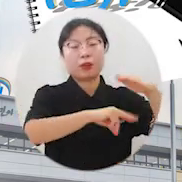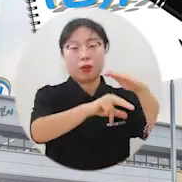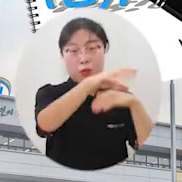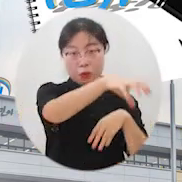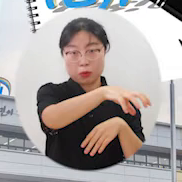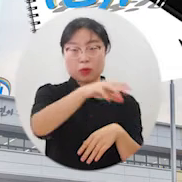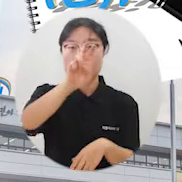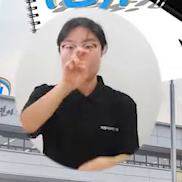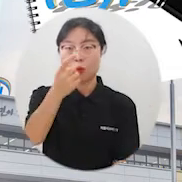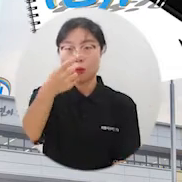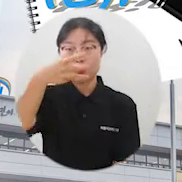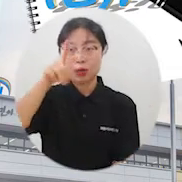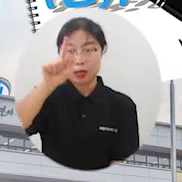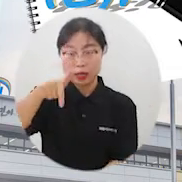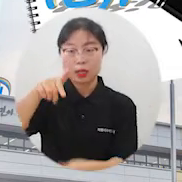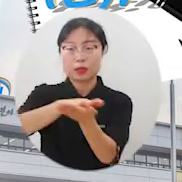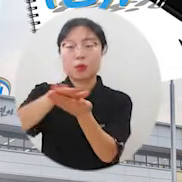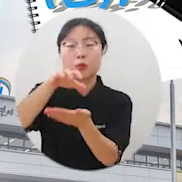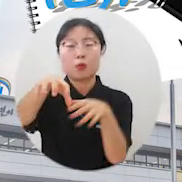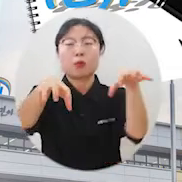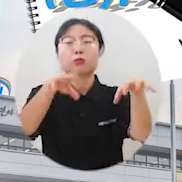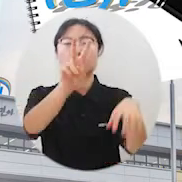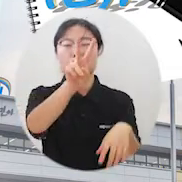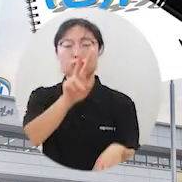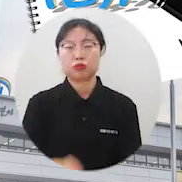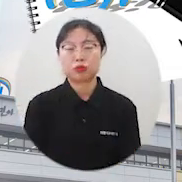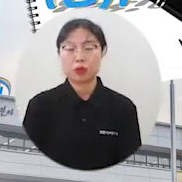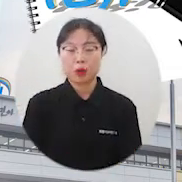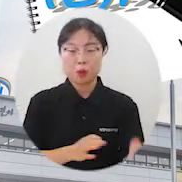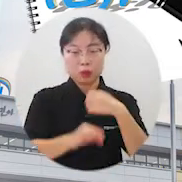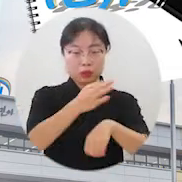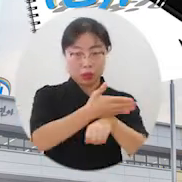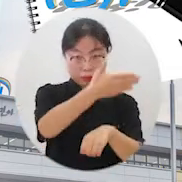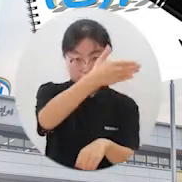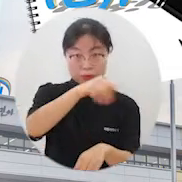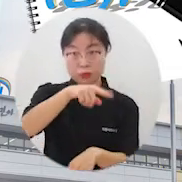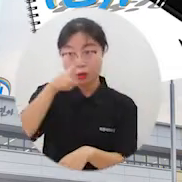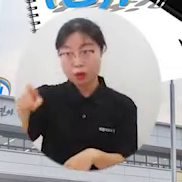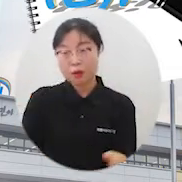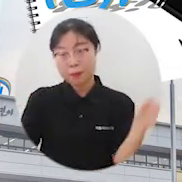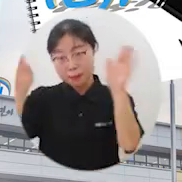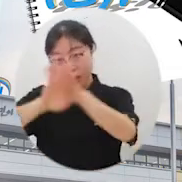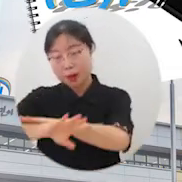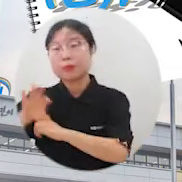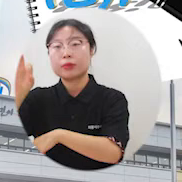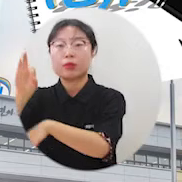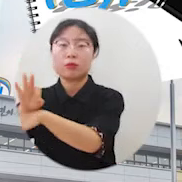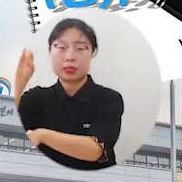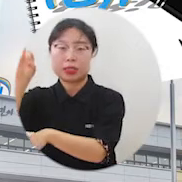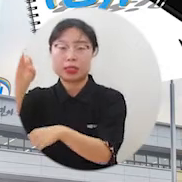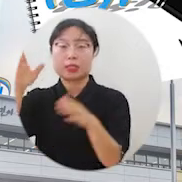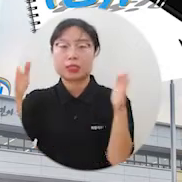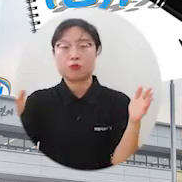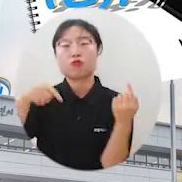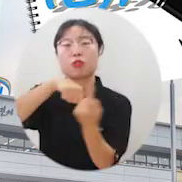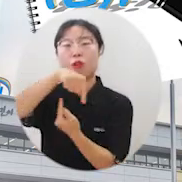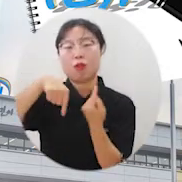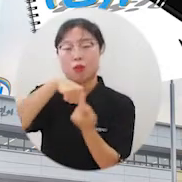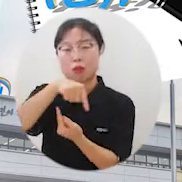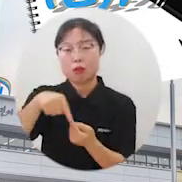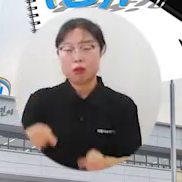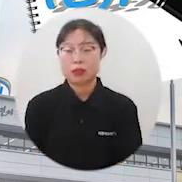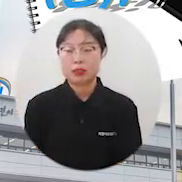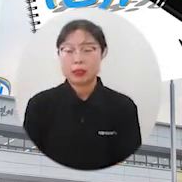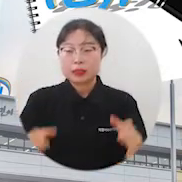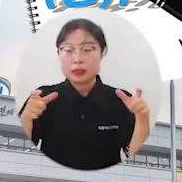2층과 오전동 모락 경로당에 위치해 있으며 평일 오전 9시부터 오후 10시까지 운영하며 생활공구